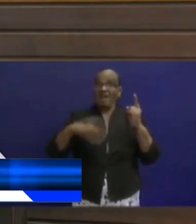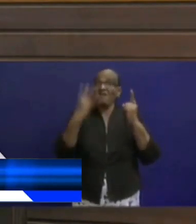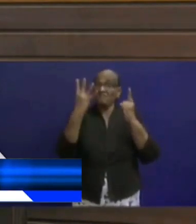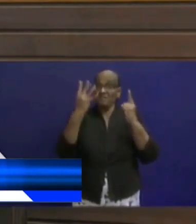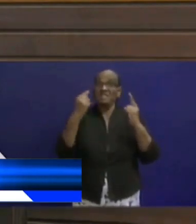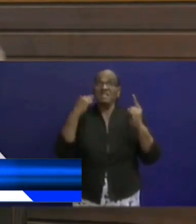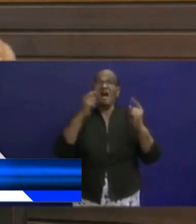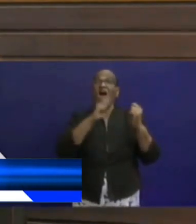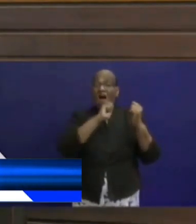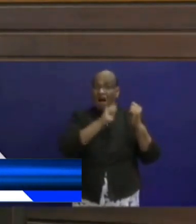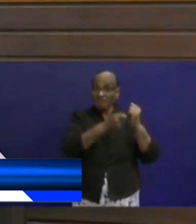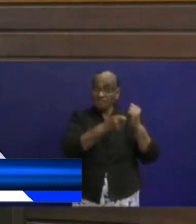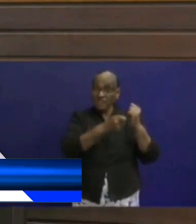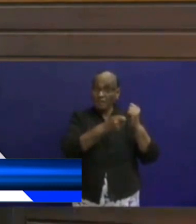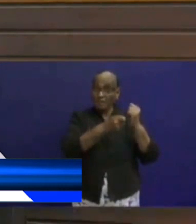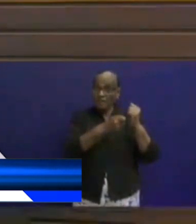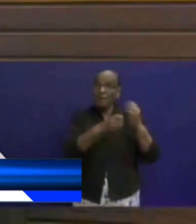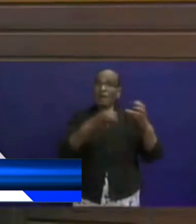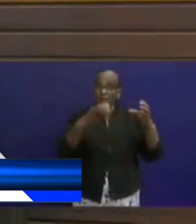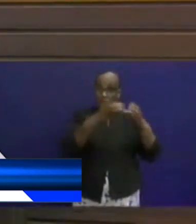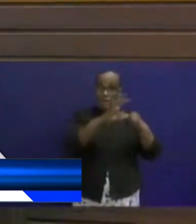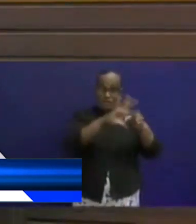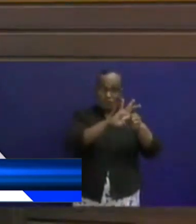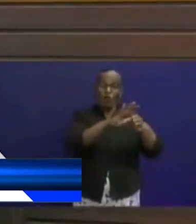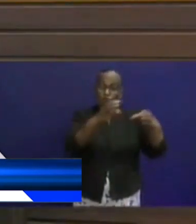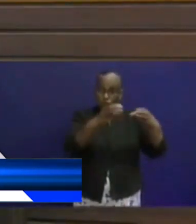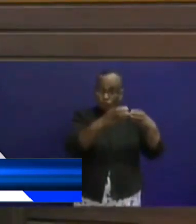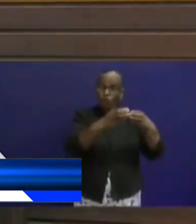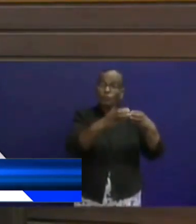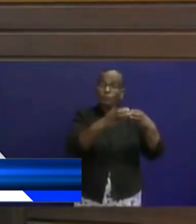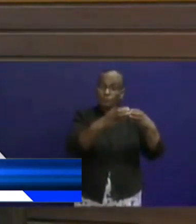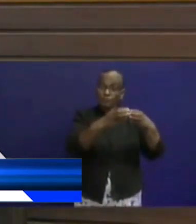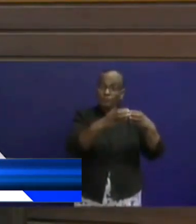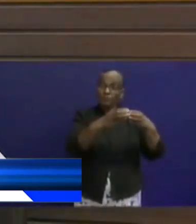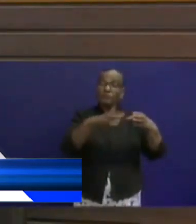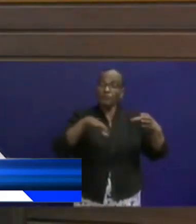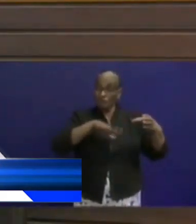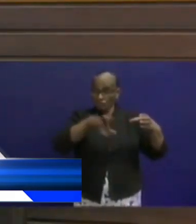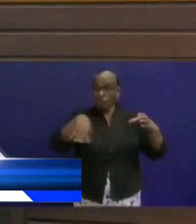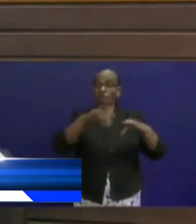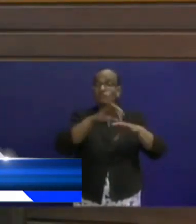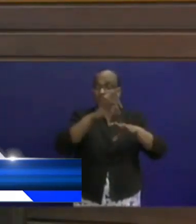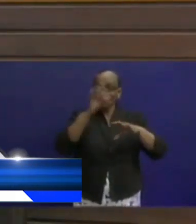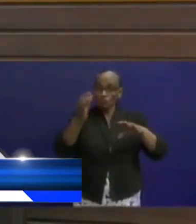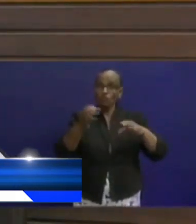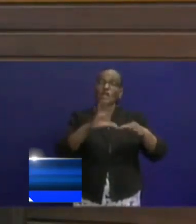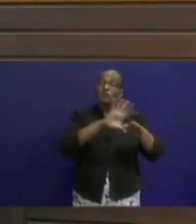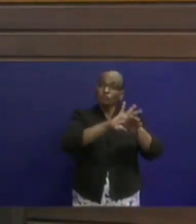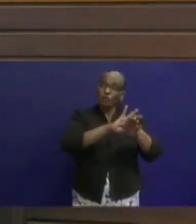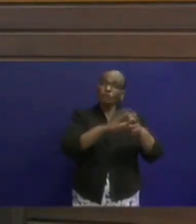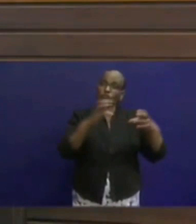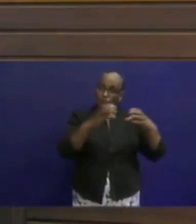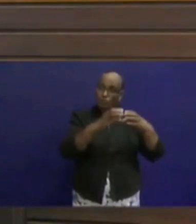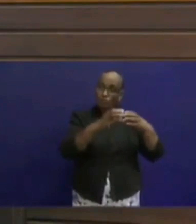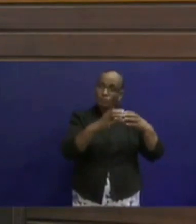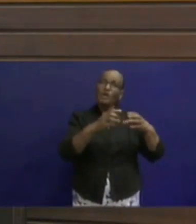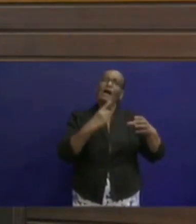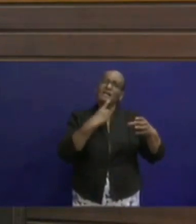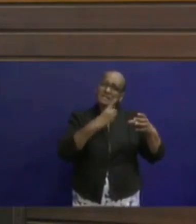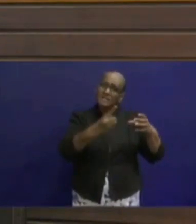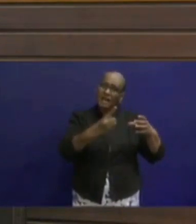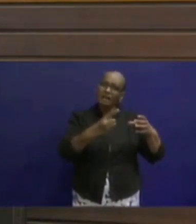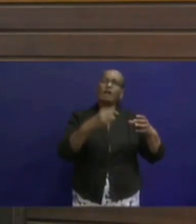na afstemming met de medische staf, de mensen van volksgezondheid, de artsen, etc., die zullen dan